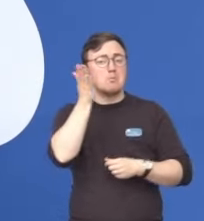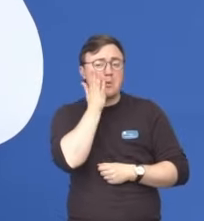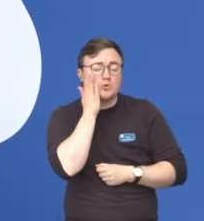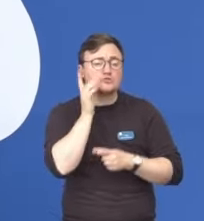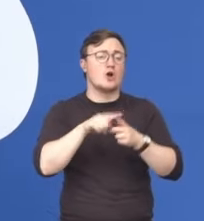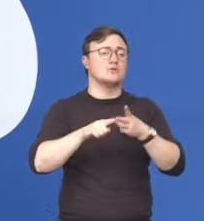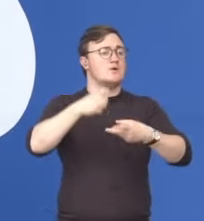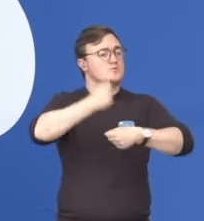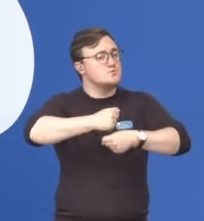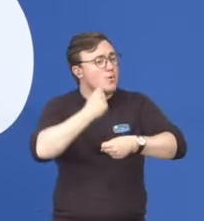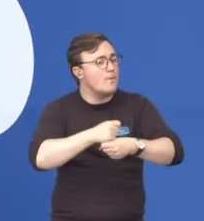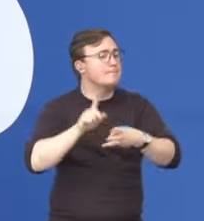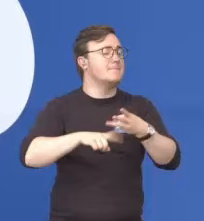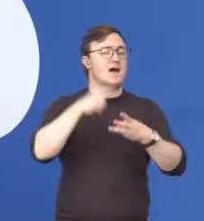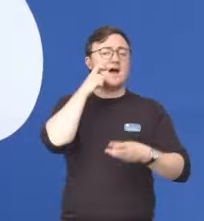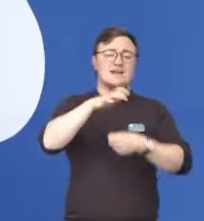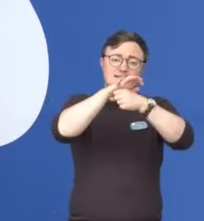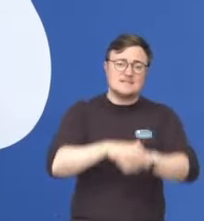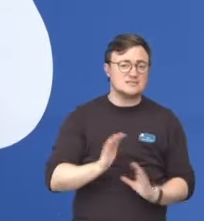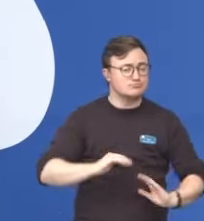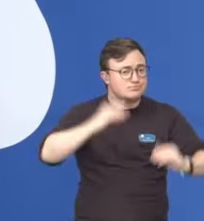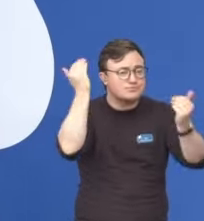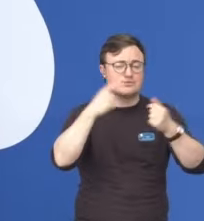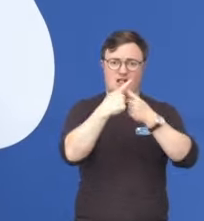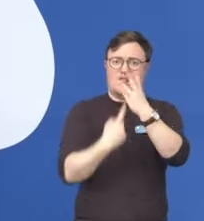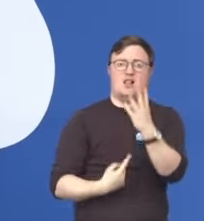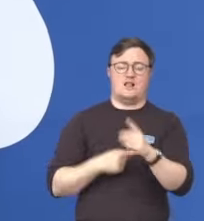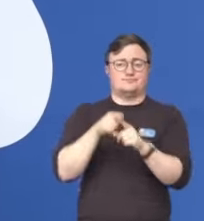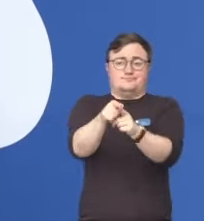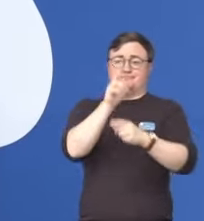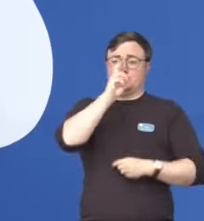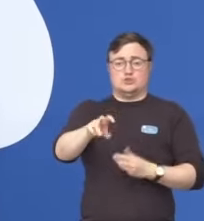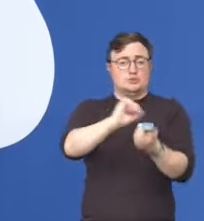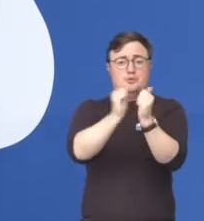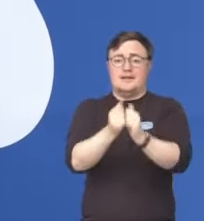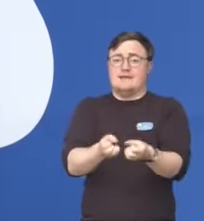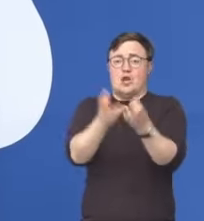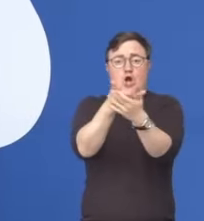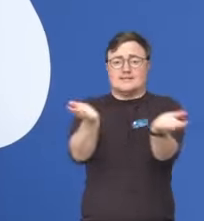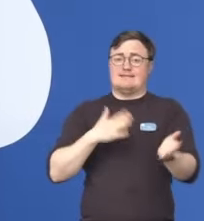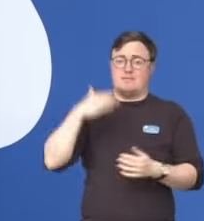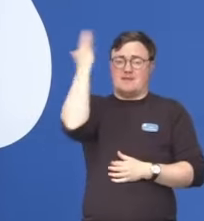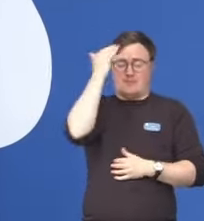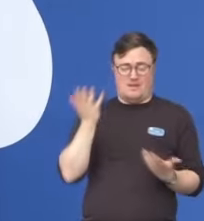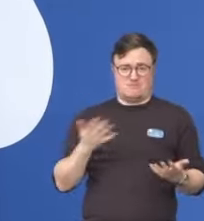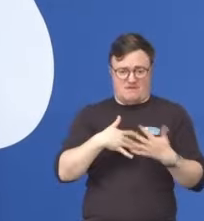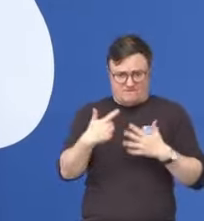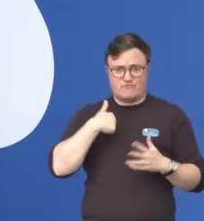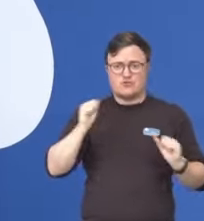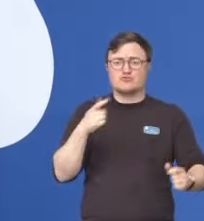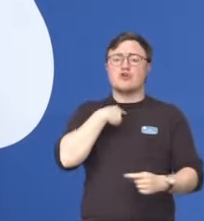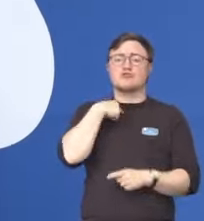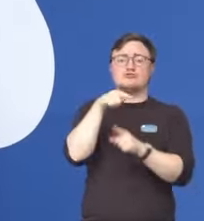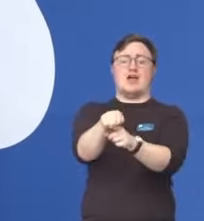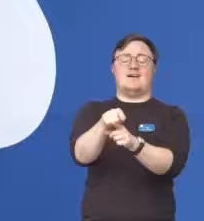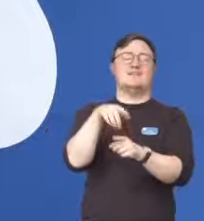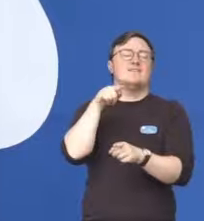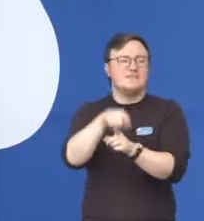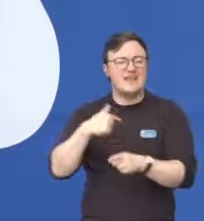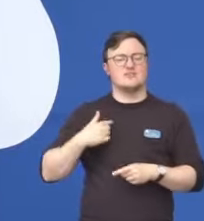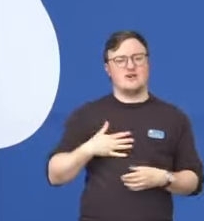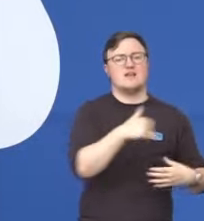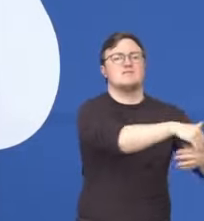jobb, när det kommer till att rasismen ökar jättemycket. Man ser ju inte att politiker löser de här problemen. Så att, det skulle jag säga till politikerna i det här